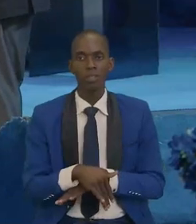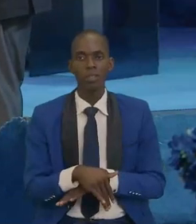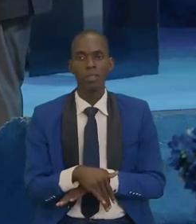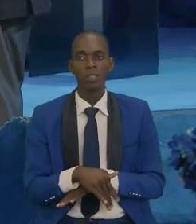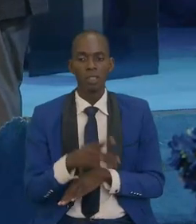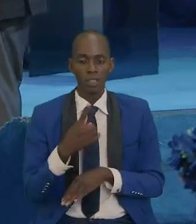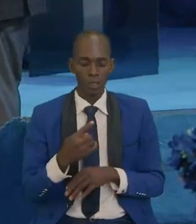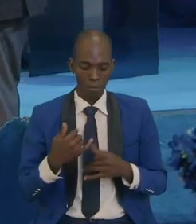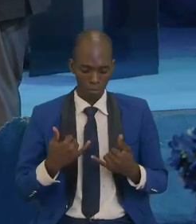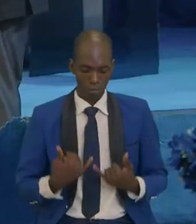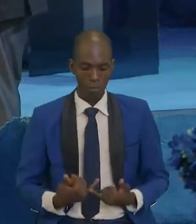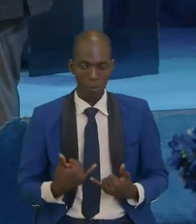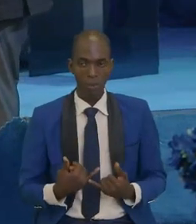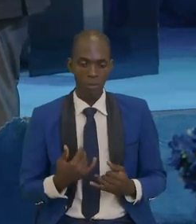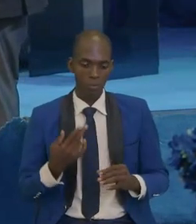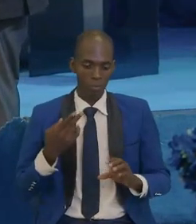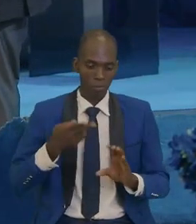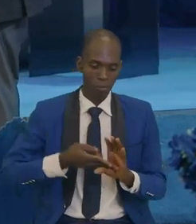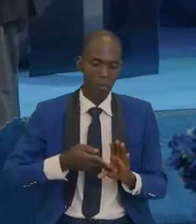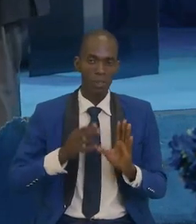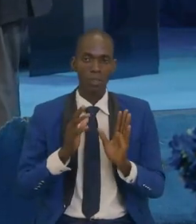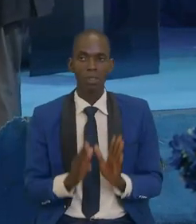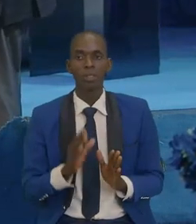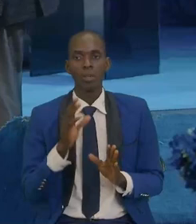Une fois encore ce soir.